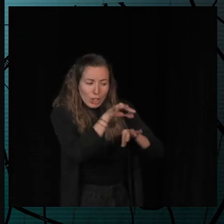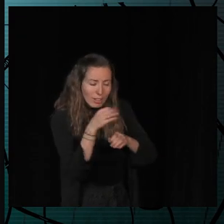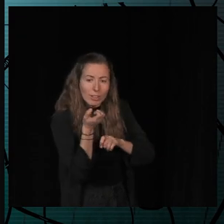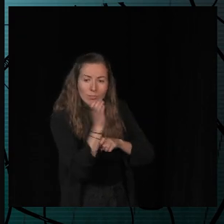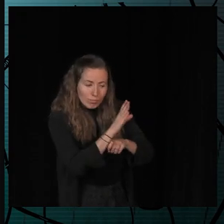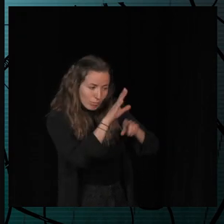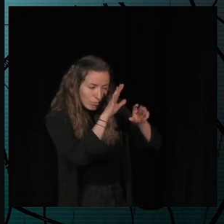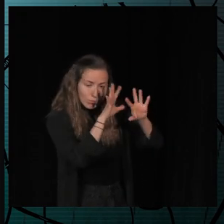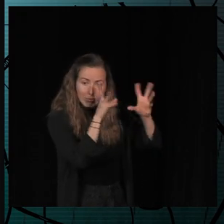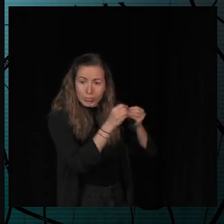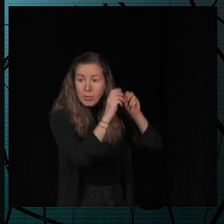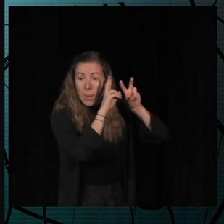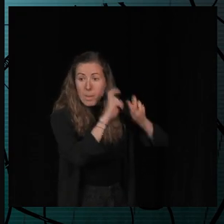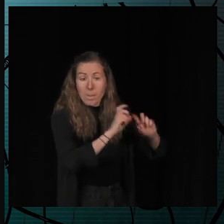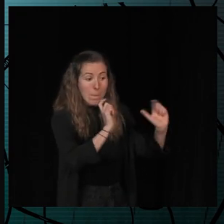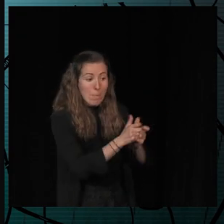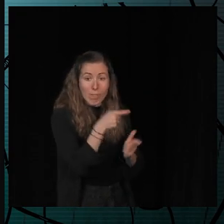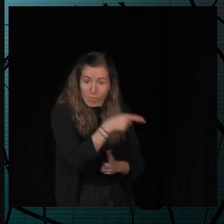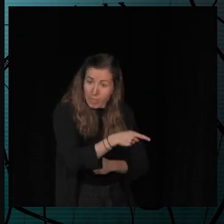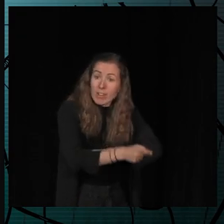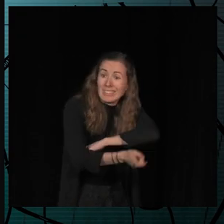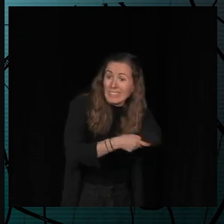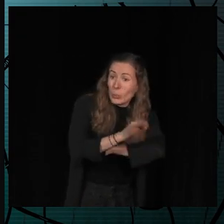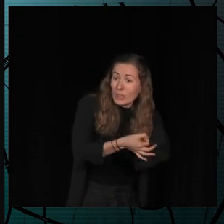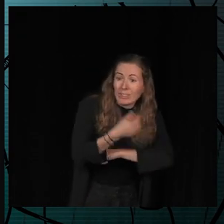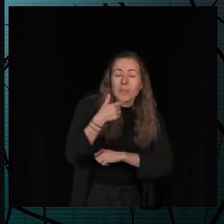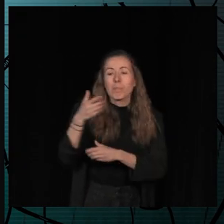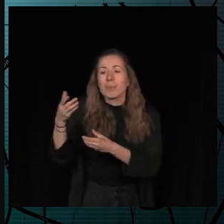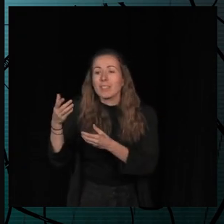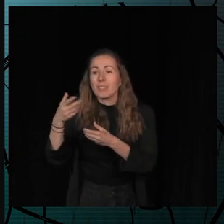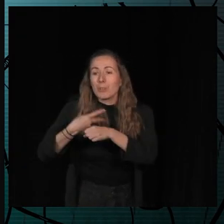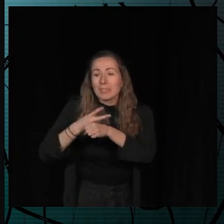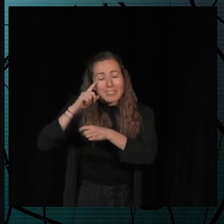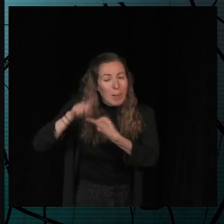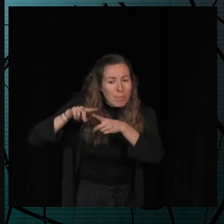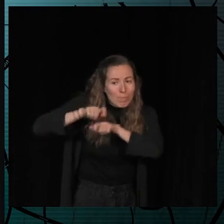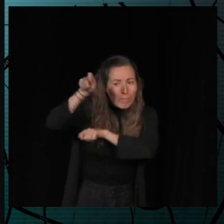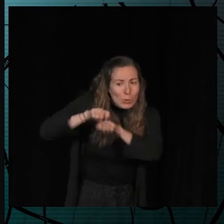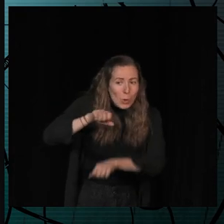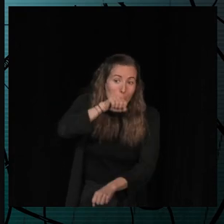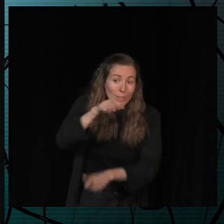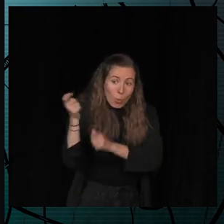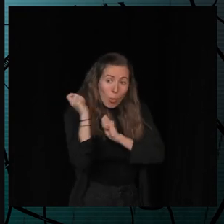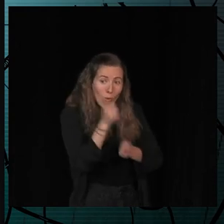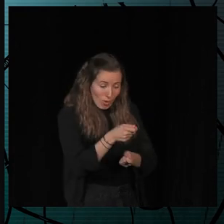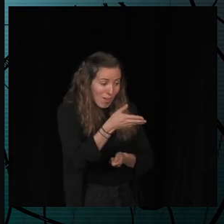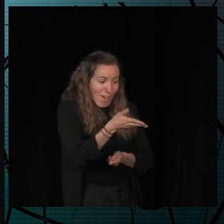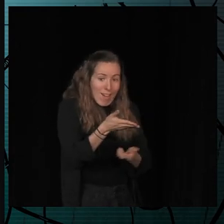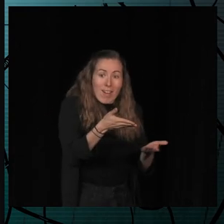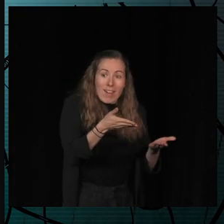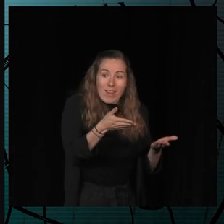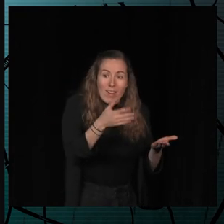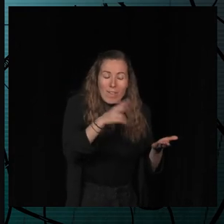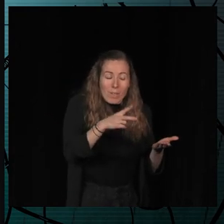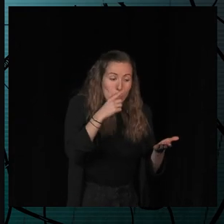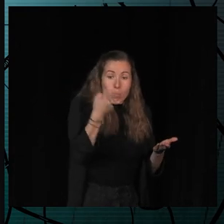on inverse c'està dire que il y a des cas extrêmes mais très vite al j'ai si je l'ai pas là et puis c'est on aurait pu